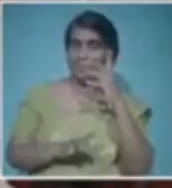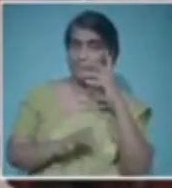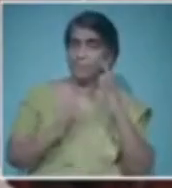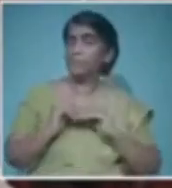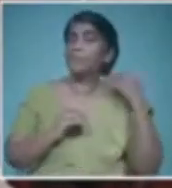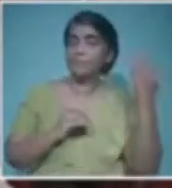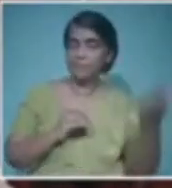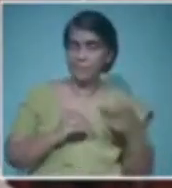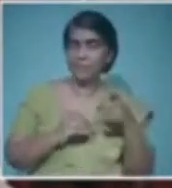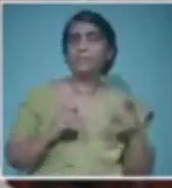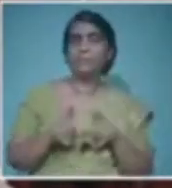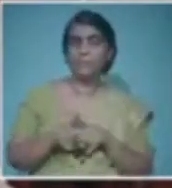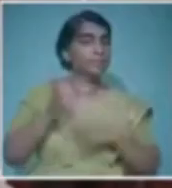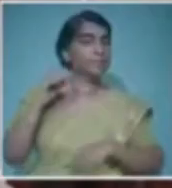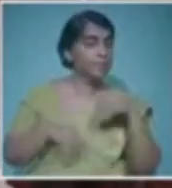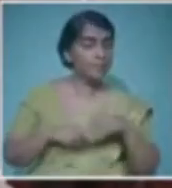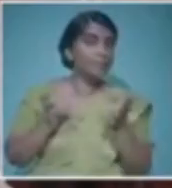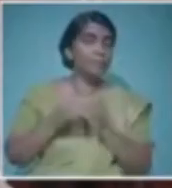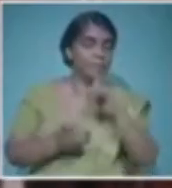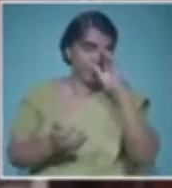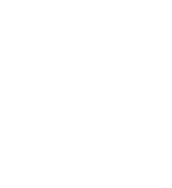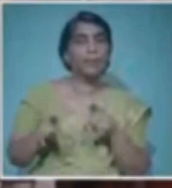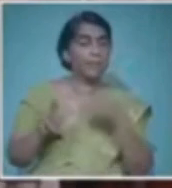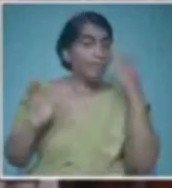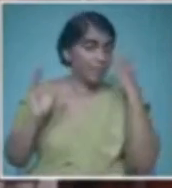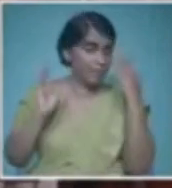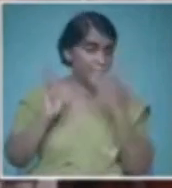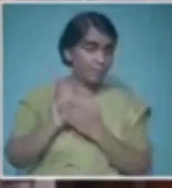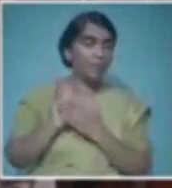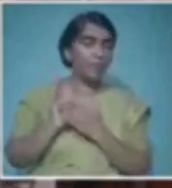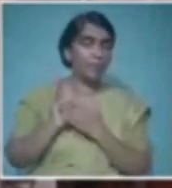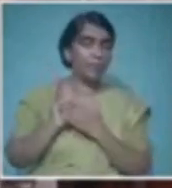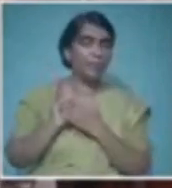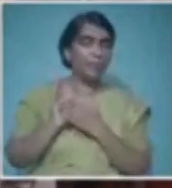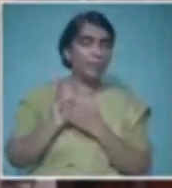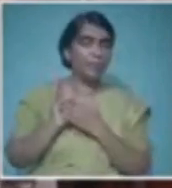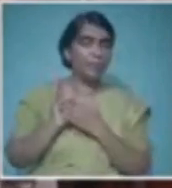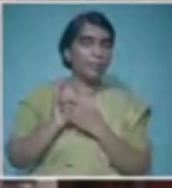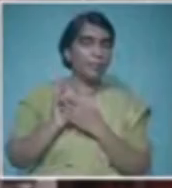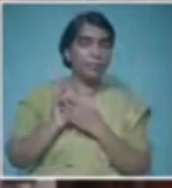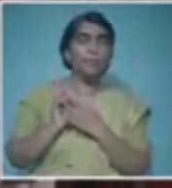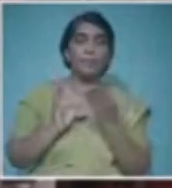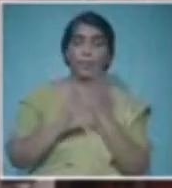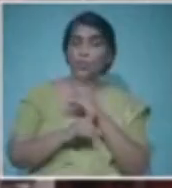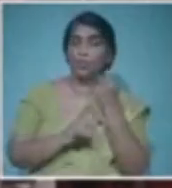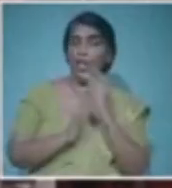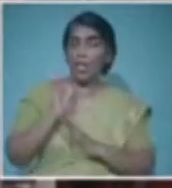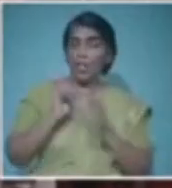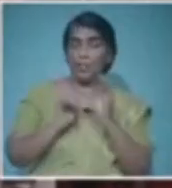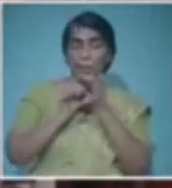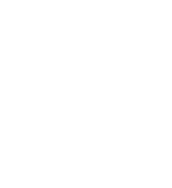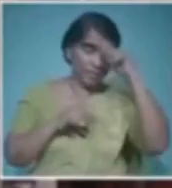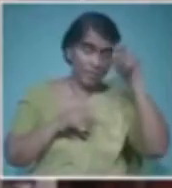கழித்து தேர்தல் வைத்தால் தான் காப்பாற்ற முடியும். அந்த ஒரு விடயமும், முன்னாள் நிதியமைச்சர் பசில் ராஜபக்ச அவர்கள் எவ்வாறு இந்த